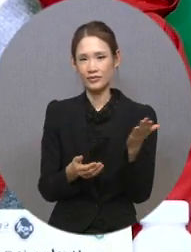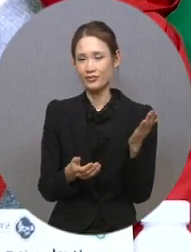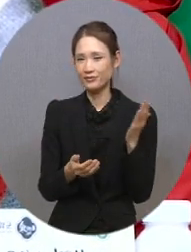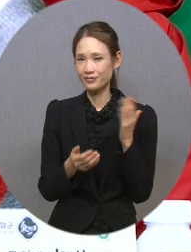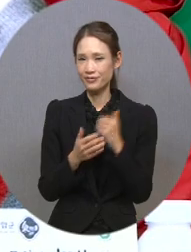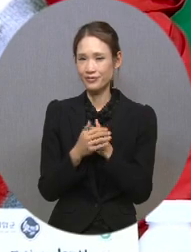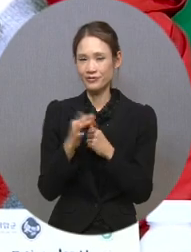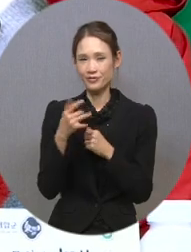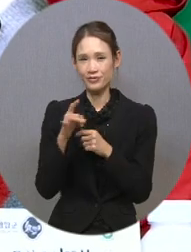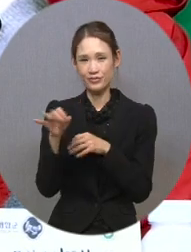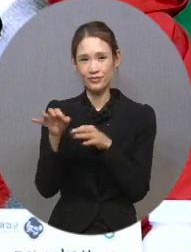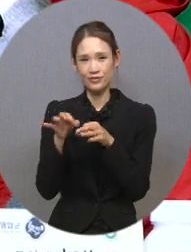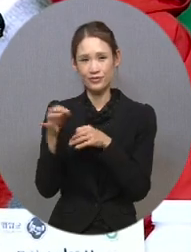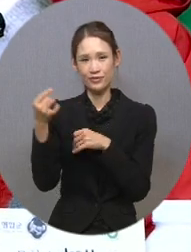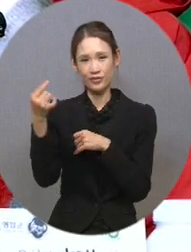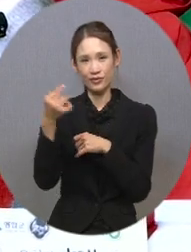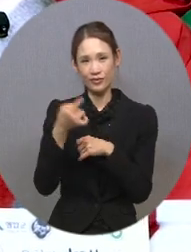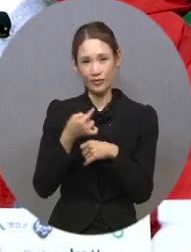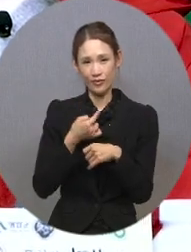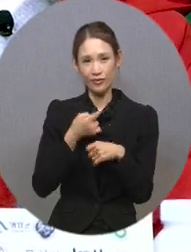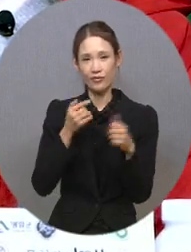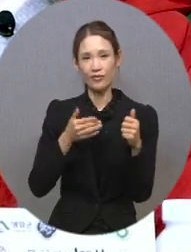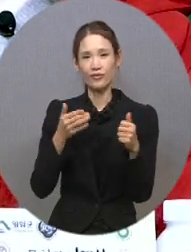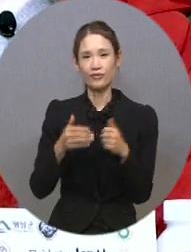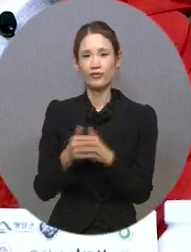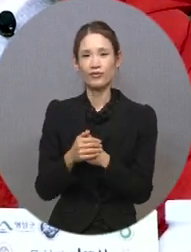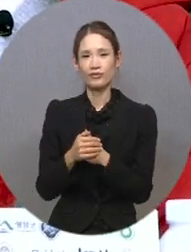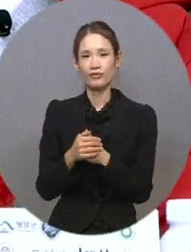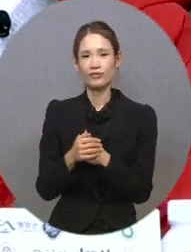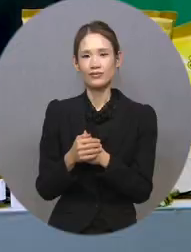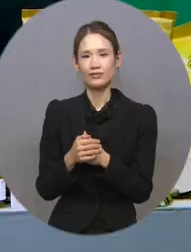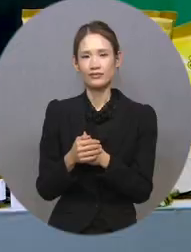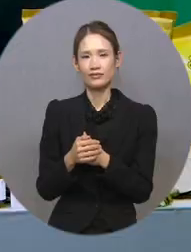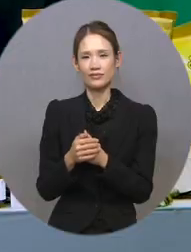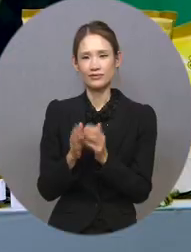여러분 남도장터로 오시오. 네. 우와!